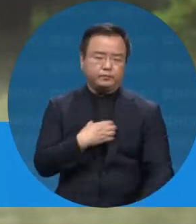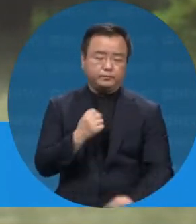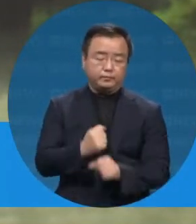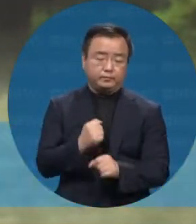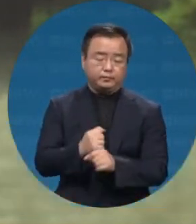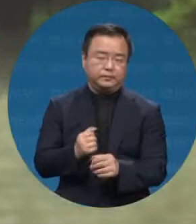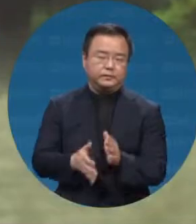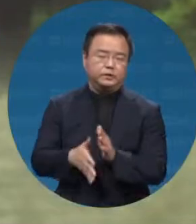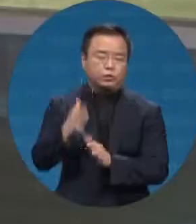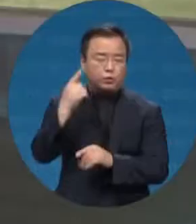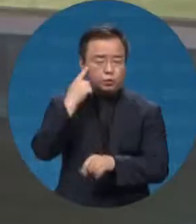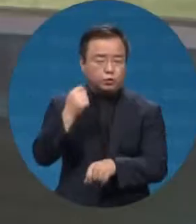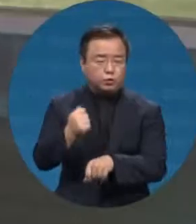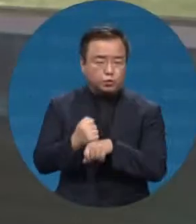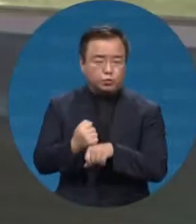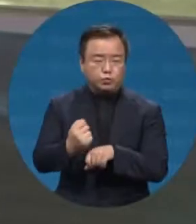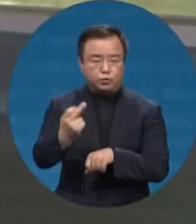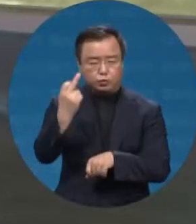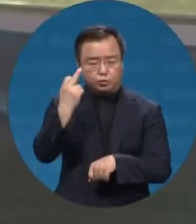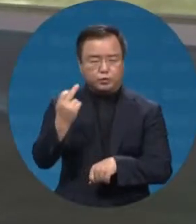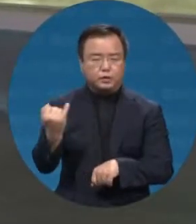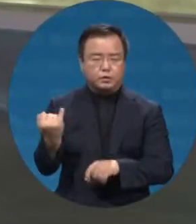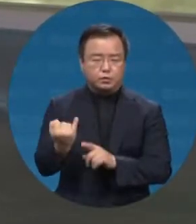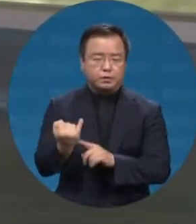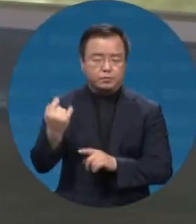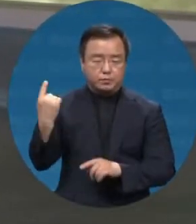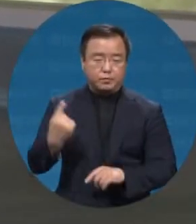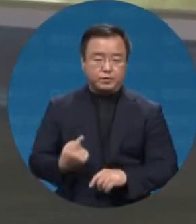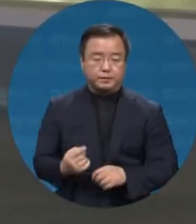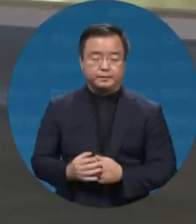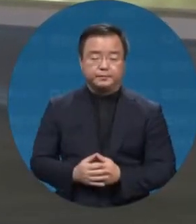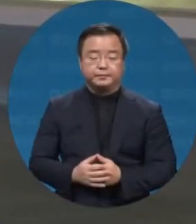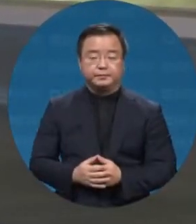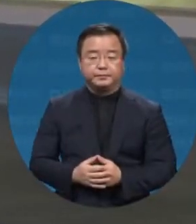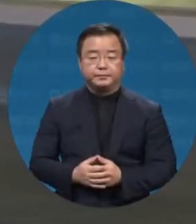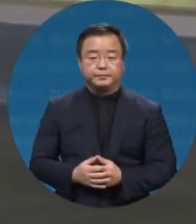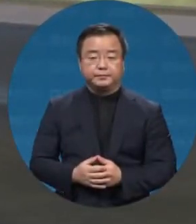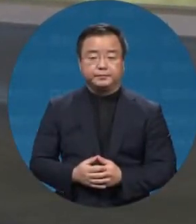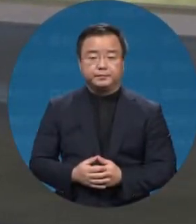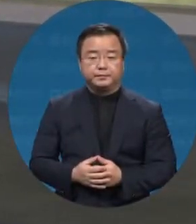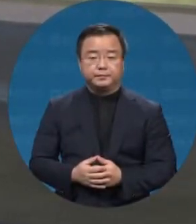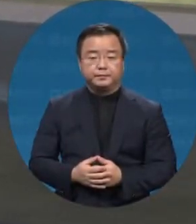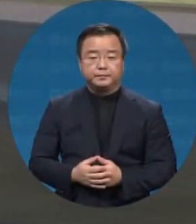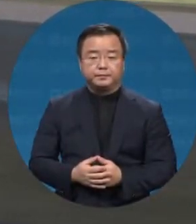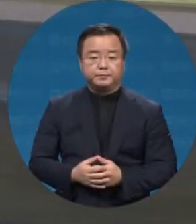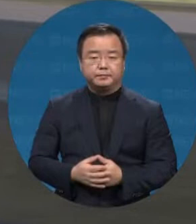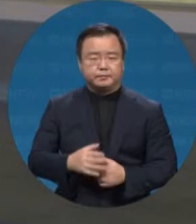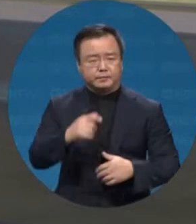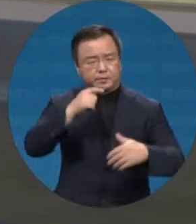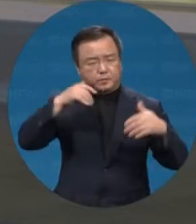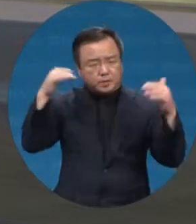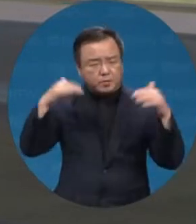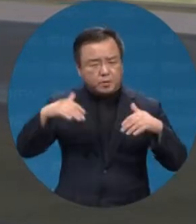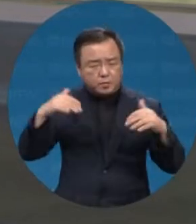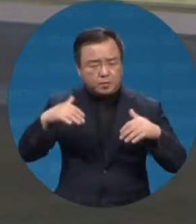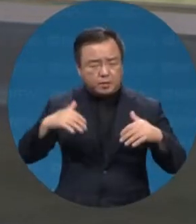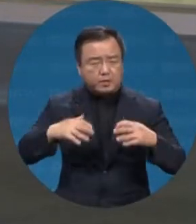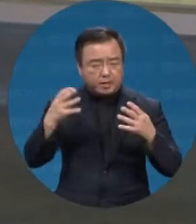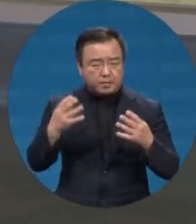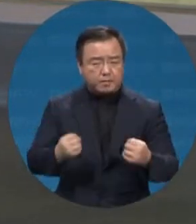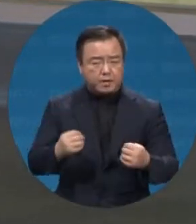최은영 소장님 나오셨습니다 안녕하세요 안녕하세요네 많은 비가 내렸습니다 우리가